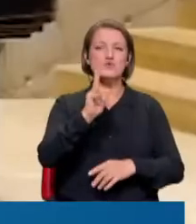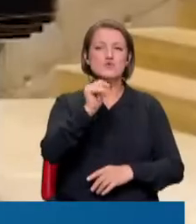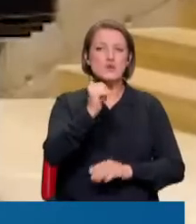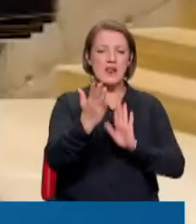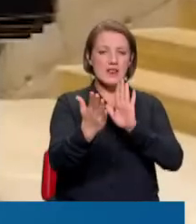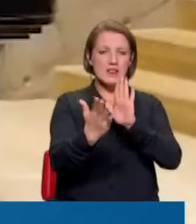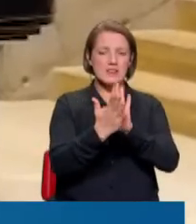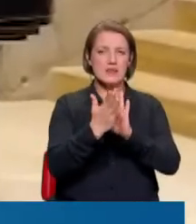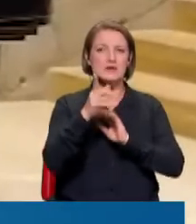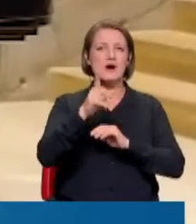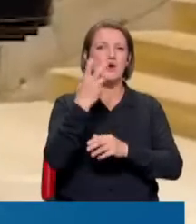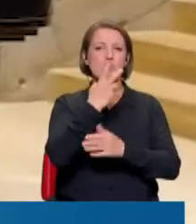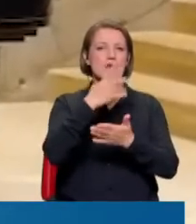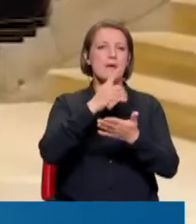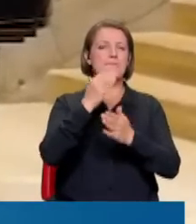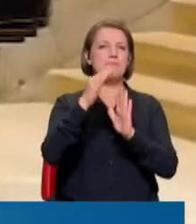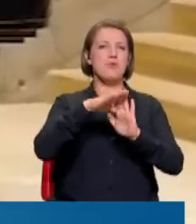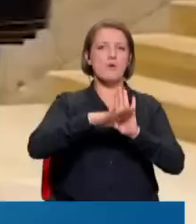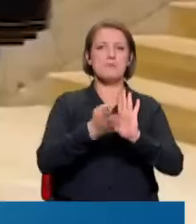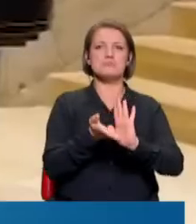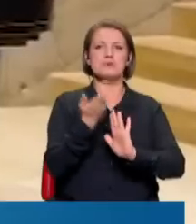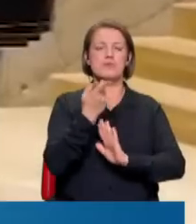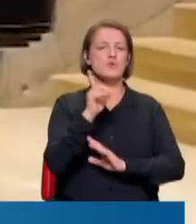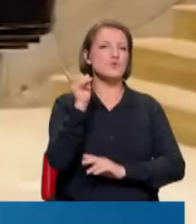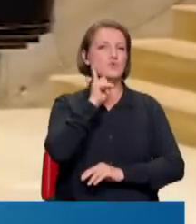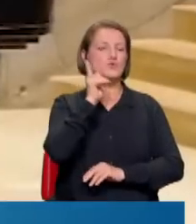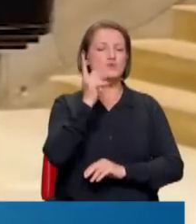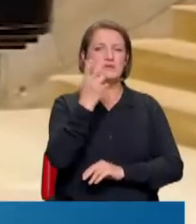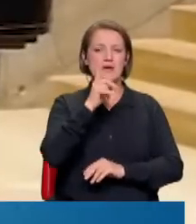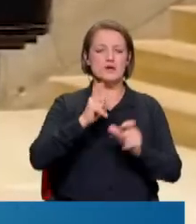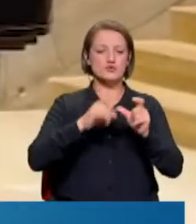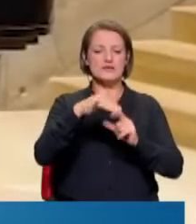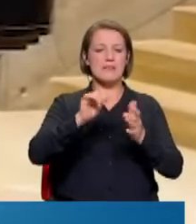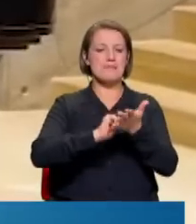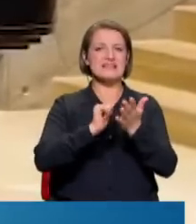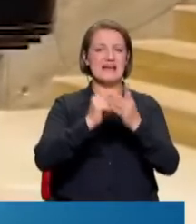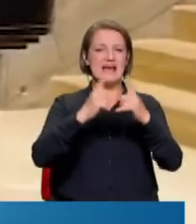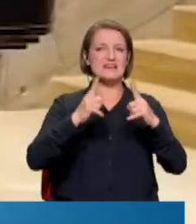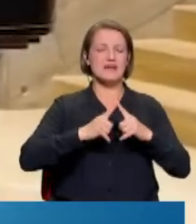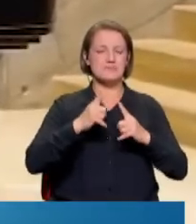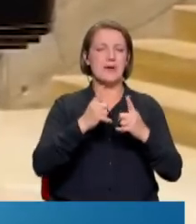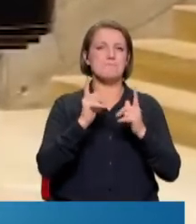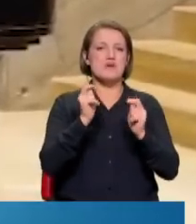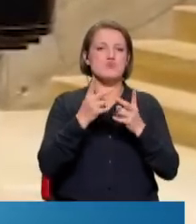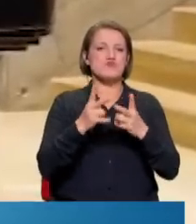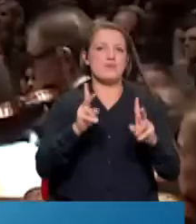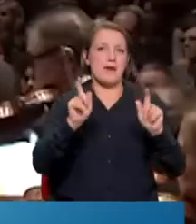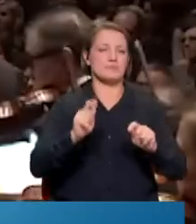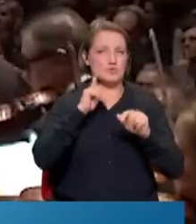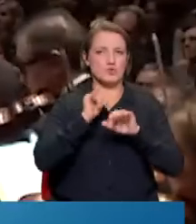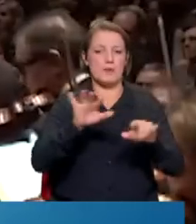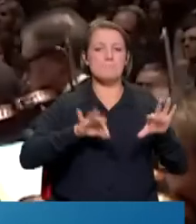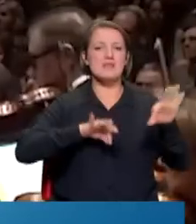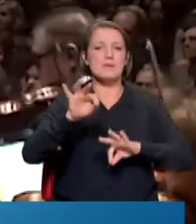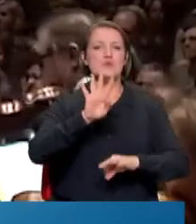gün kala Say konser programından çıkarıldı ünlü sanatçı sosyal medya hesabından zorunlu açıklama diyerek duyurdu